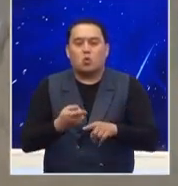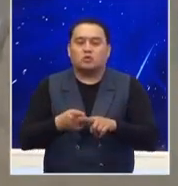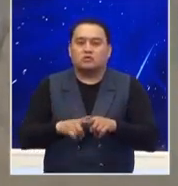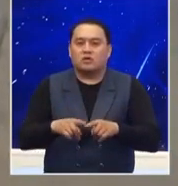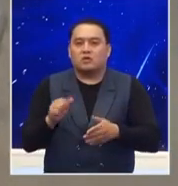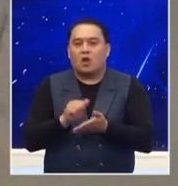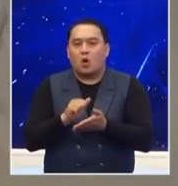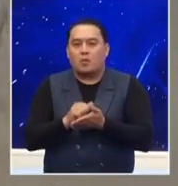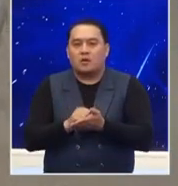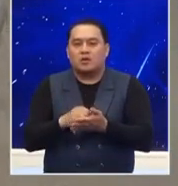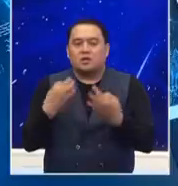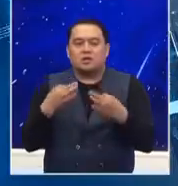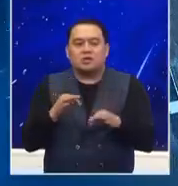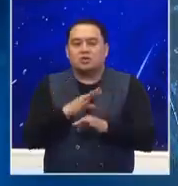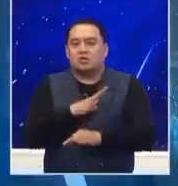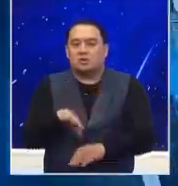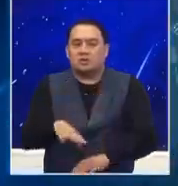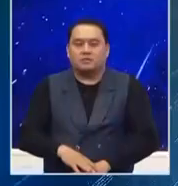ношения документов еще не принята.